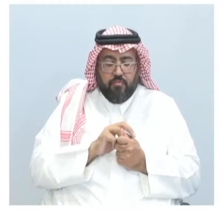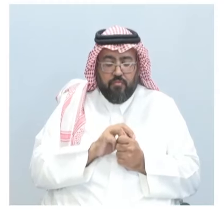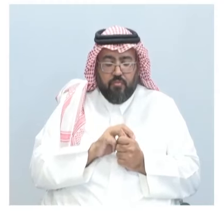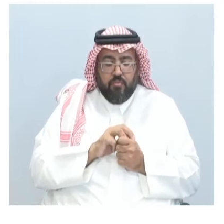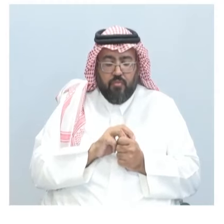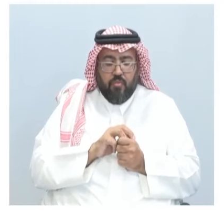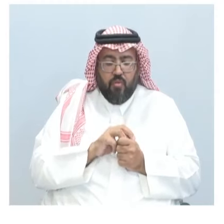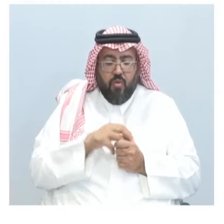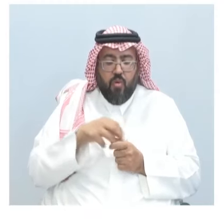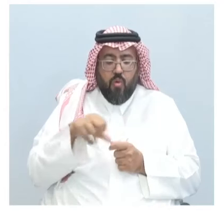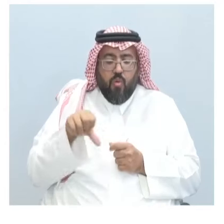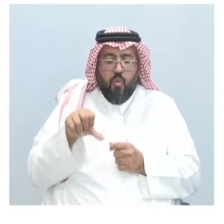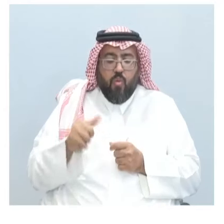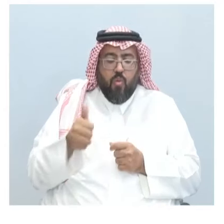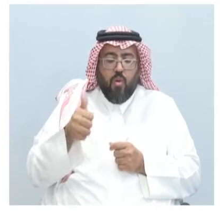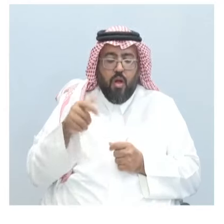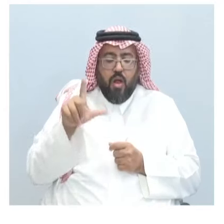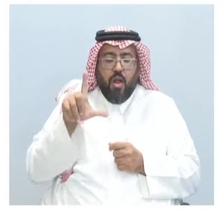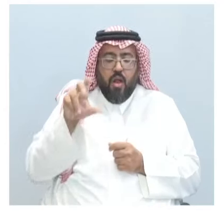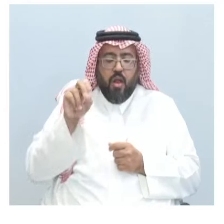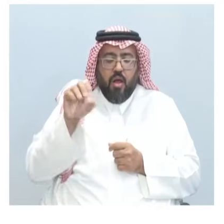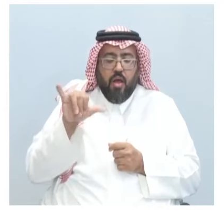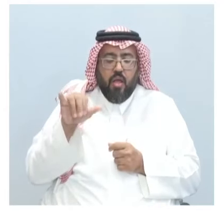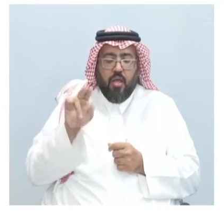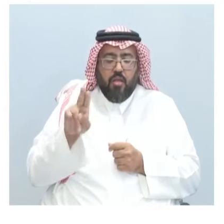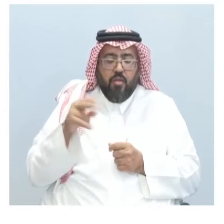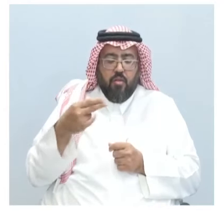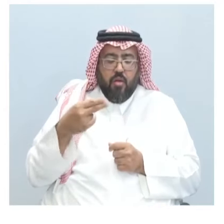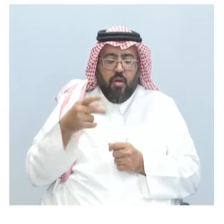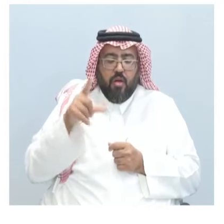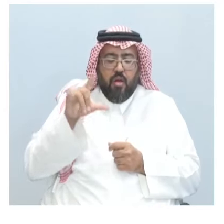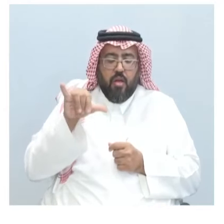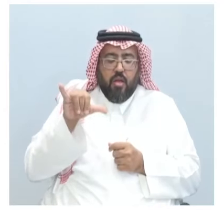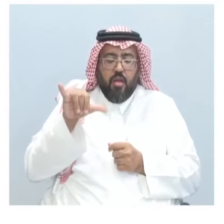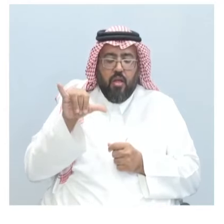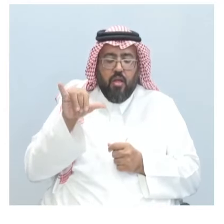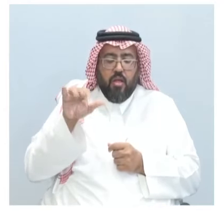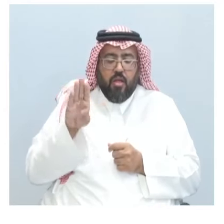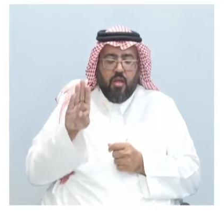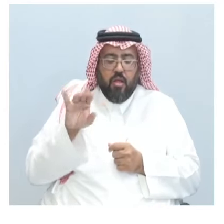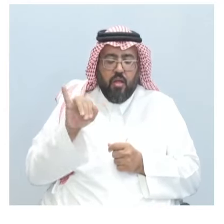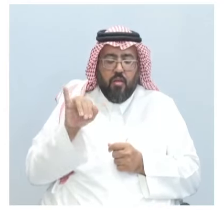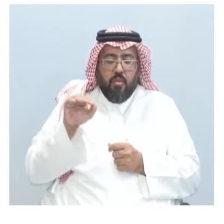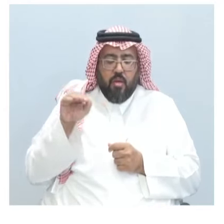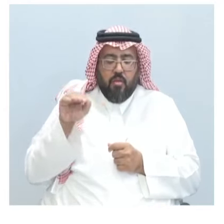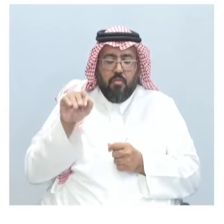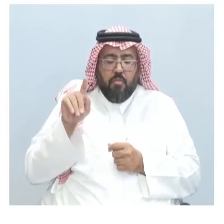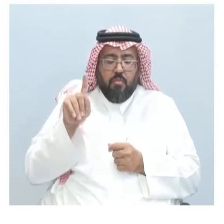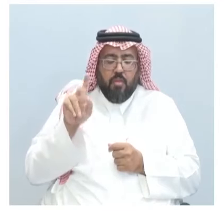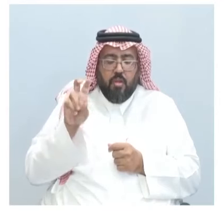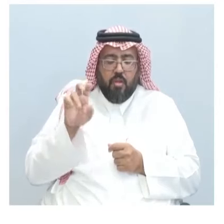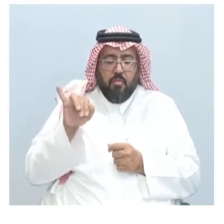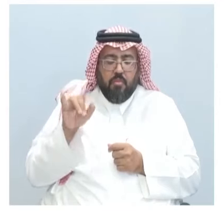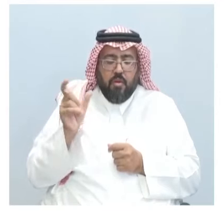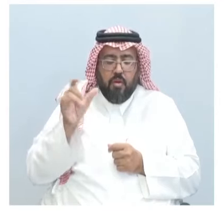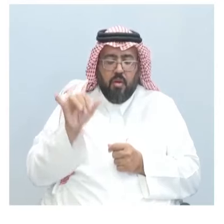وفرعون ثم قال الله سبحانه وتعالى والقيت عليك محبه